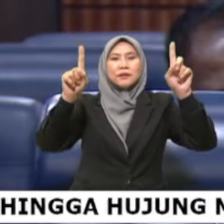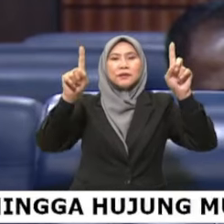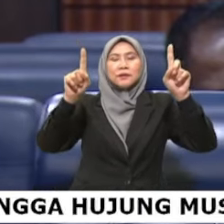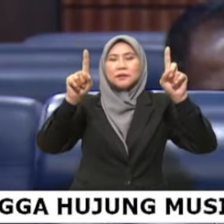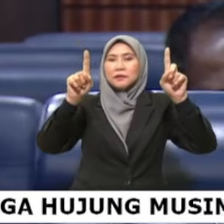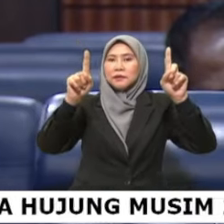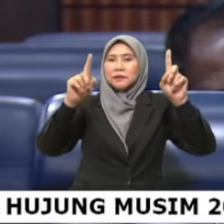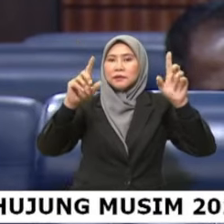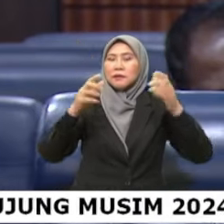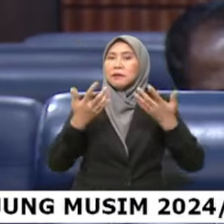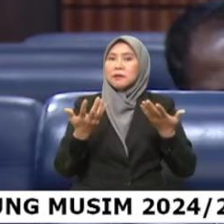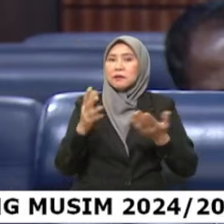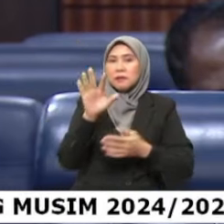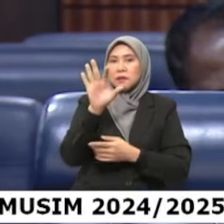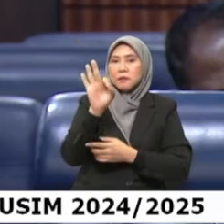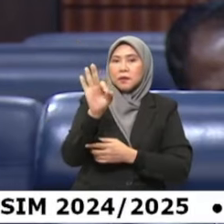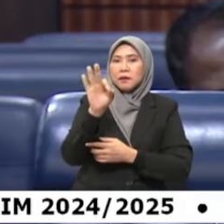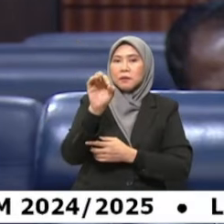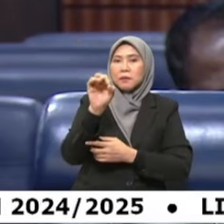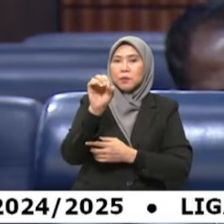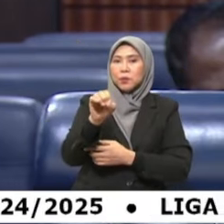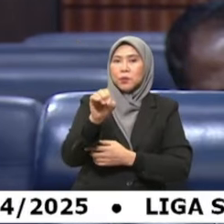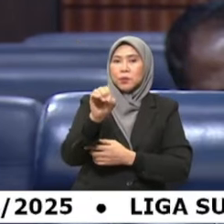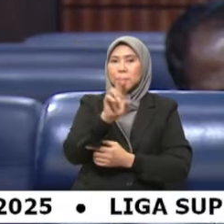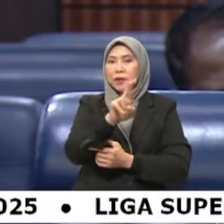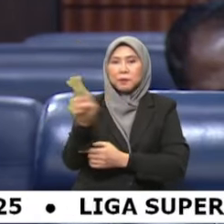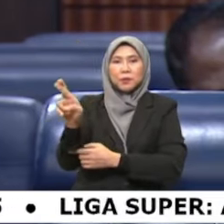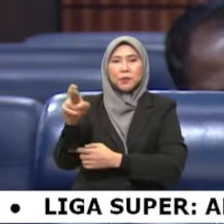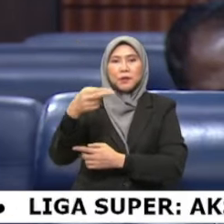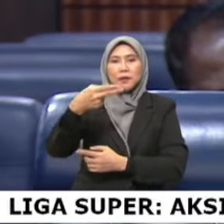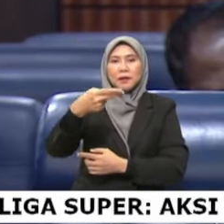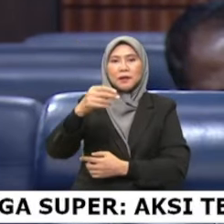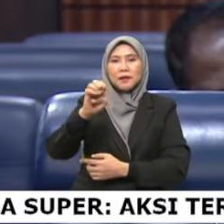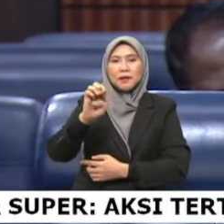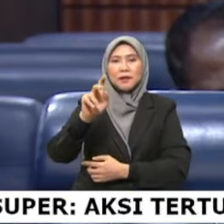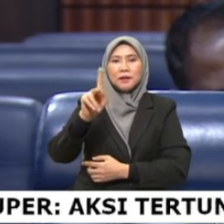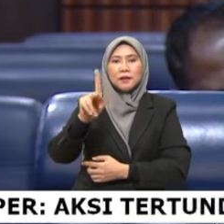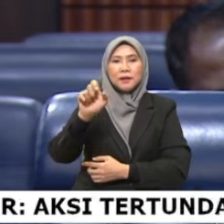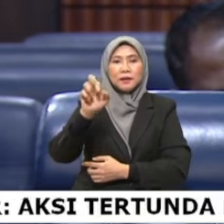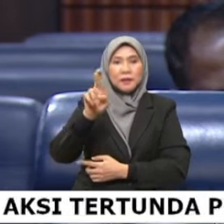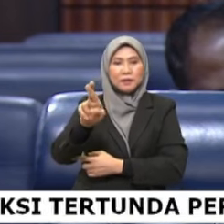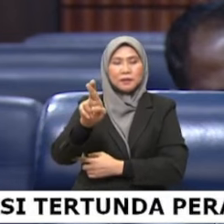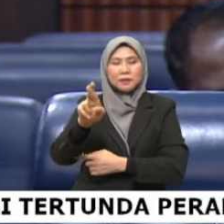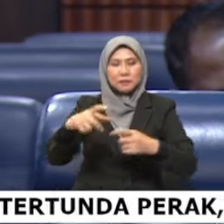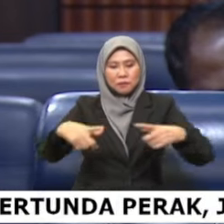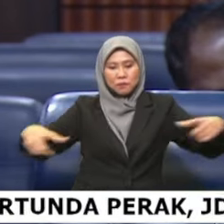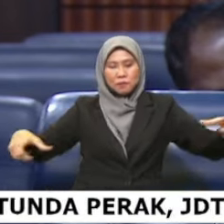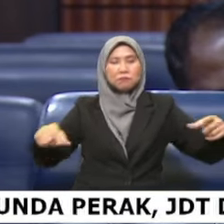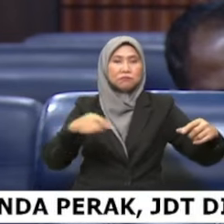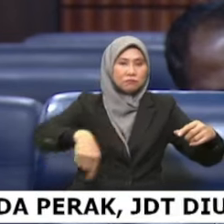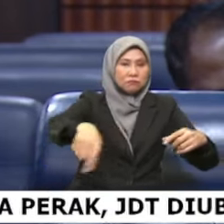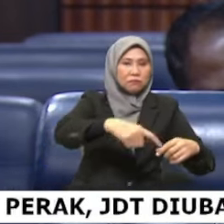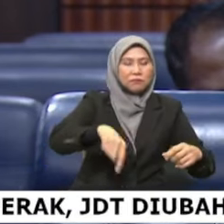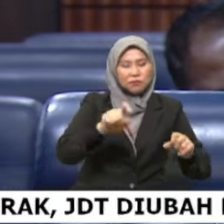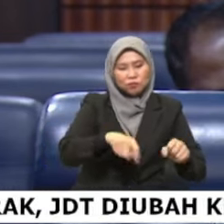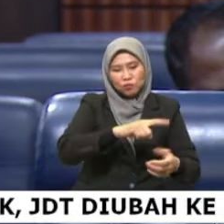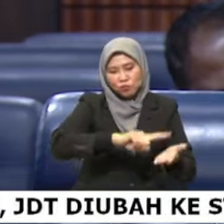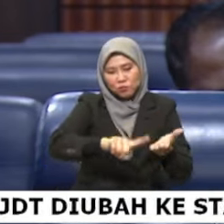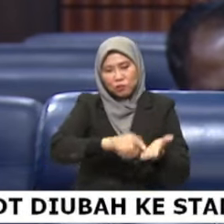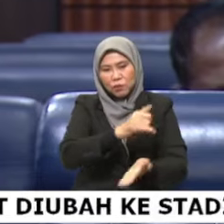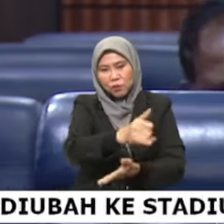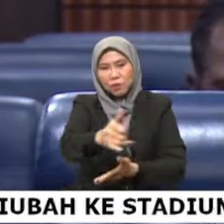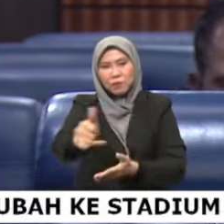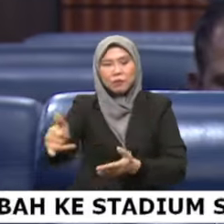seluas 90,000 hektar kawasan perlindungan daratan baharu telah diwatakan di Semenanjung